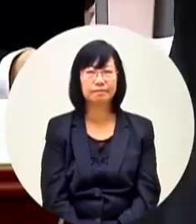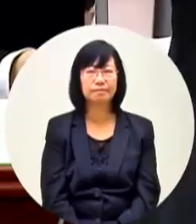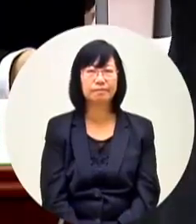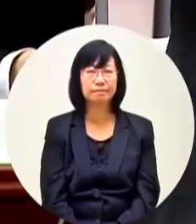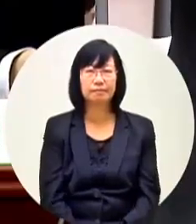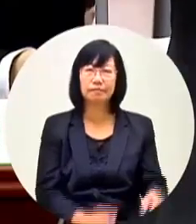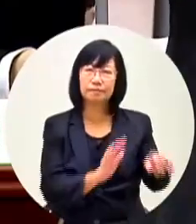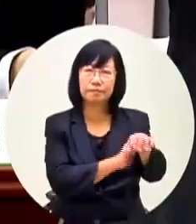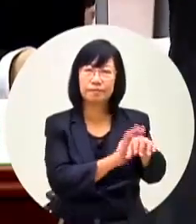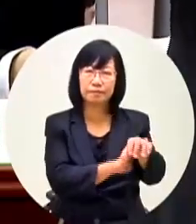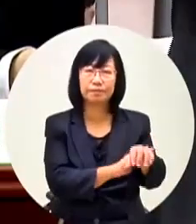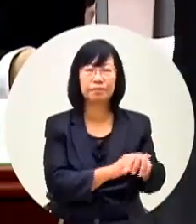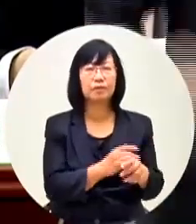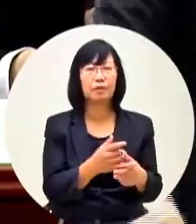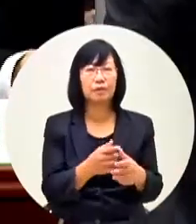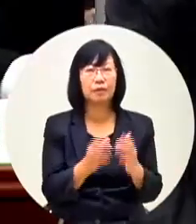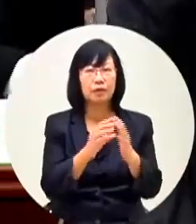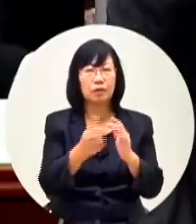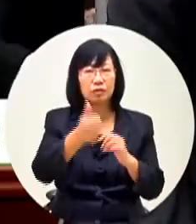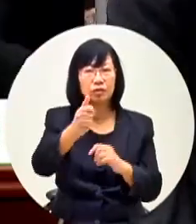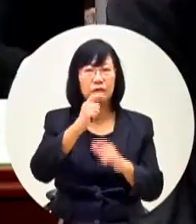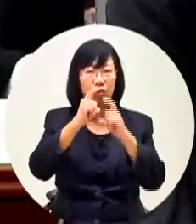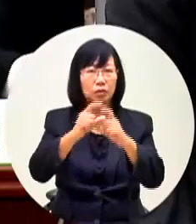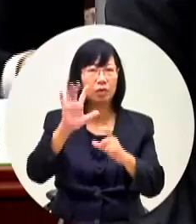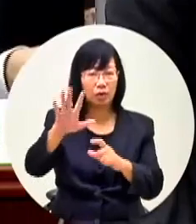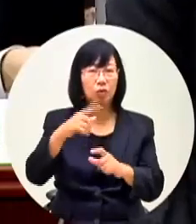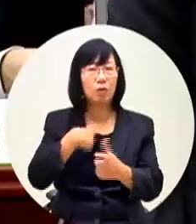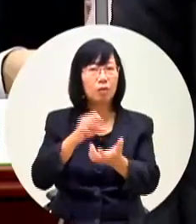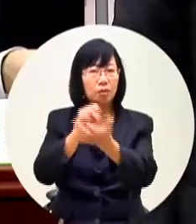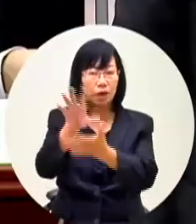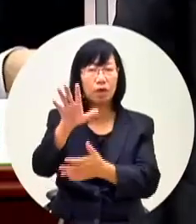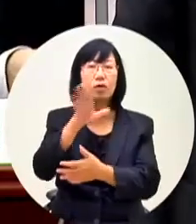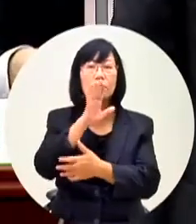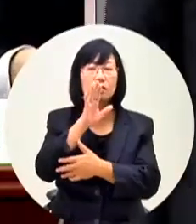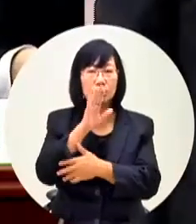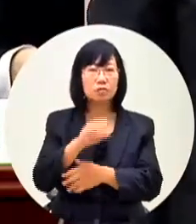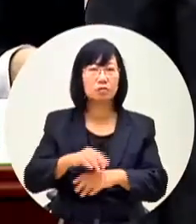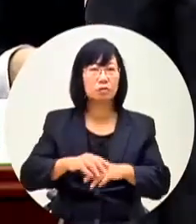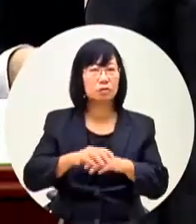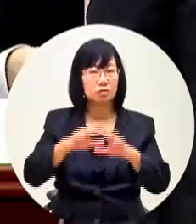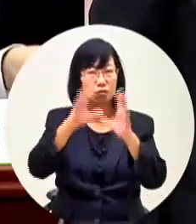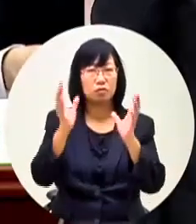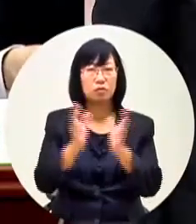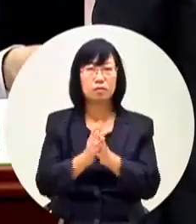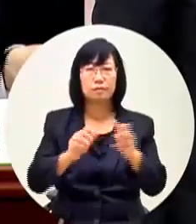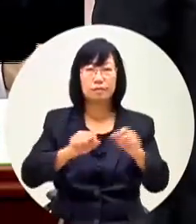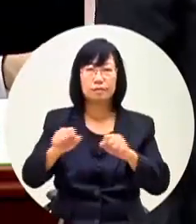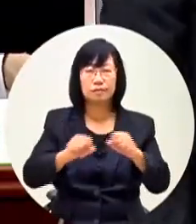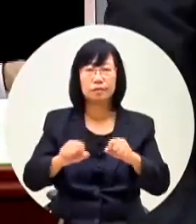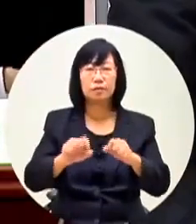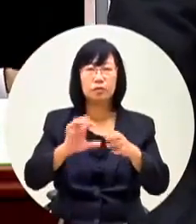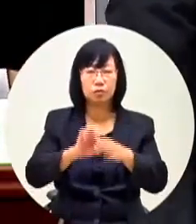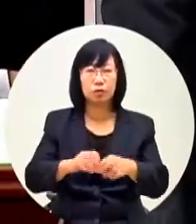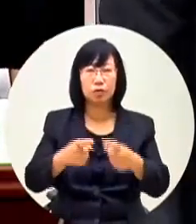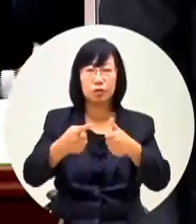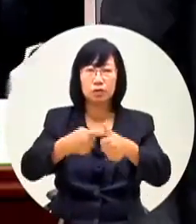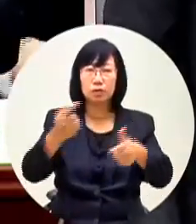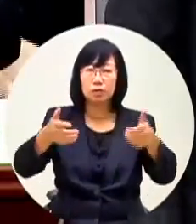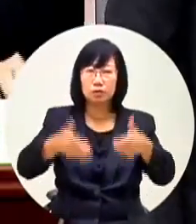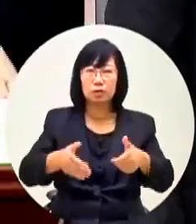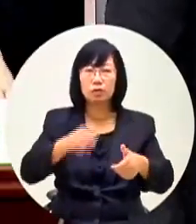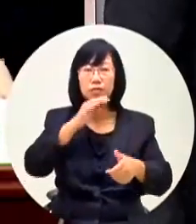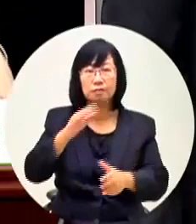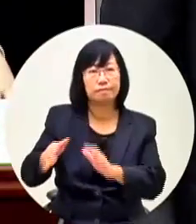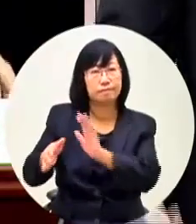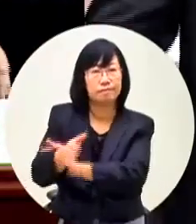我跟黄议员报告，我就是做整体的规划，所有的施工是先让旁边的这